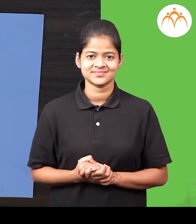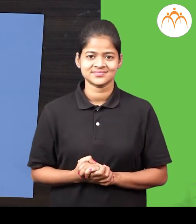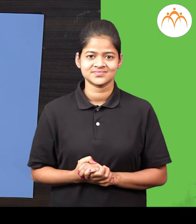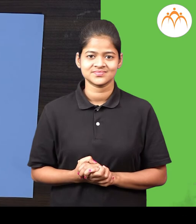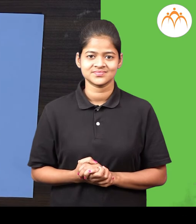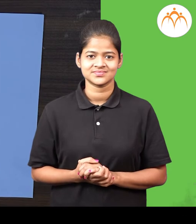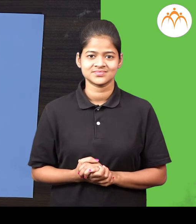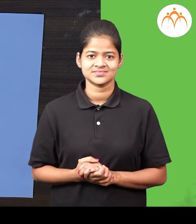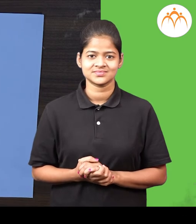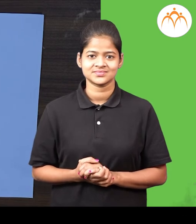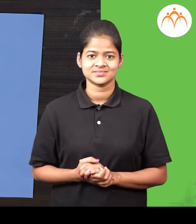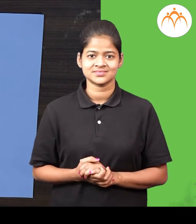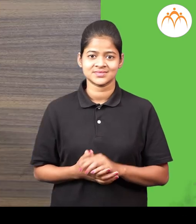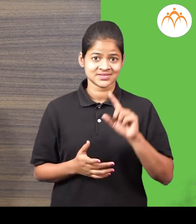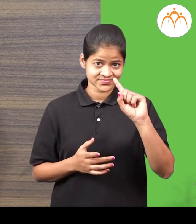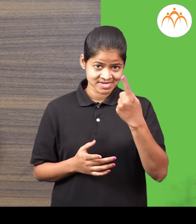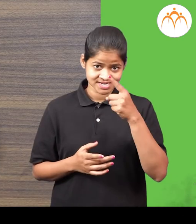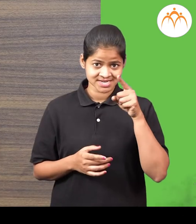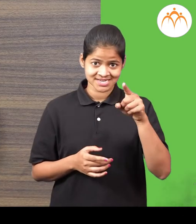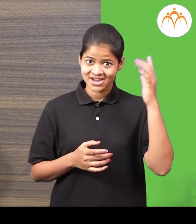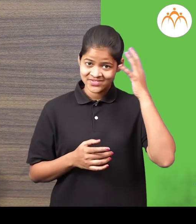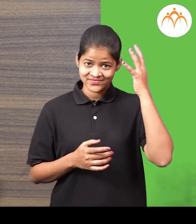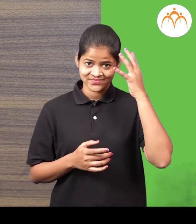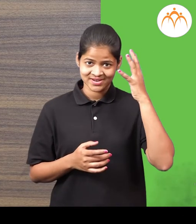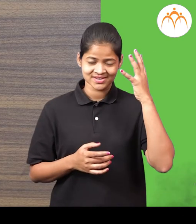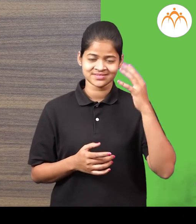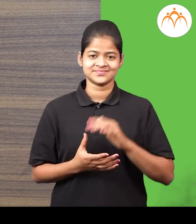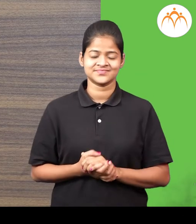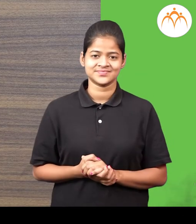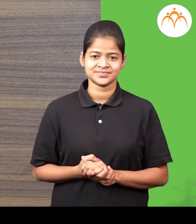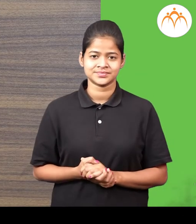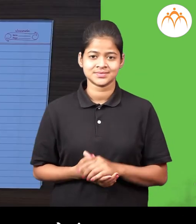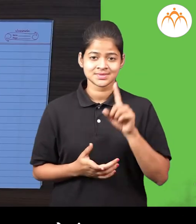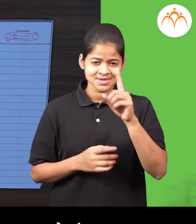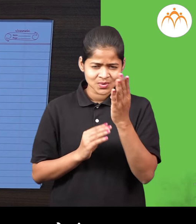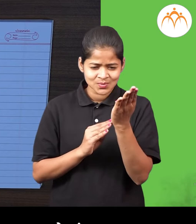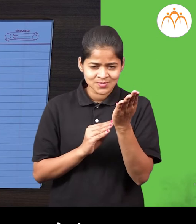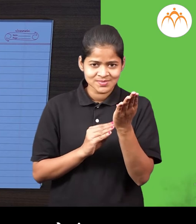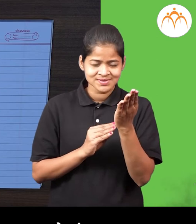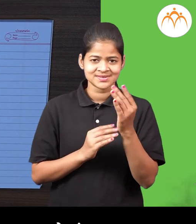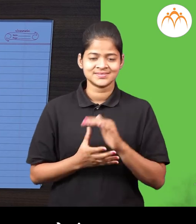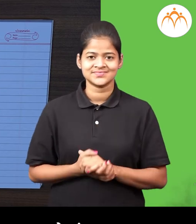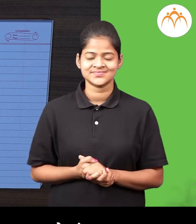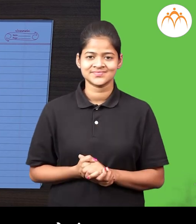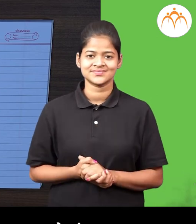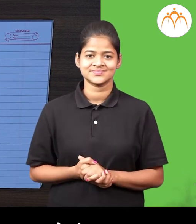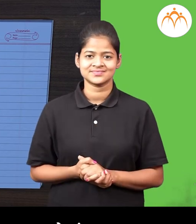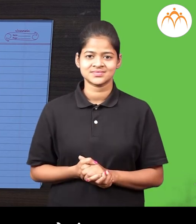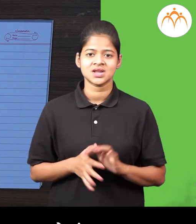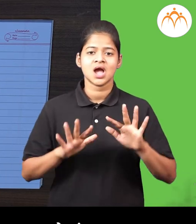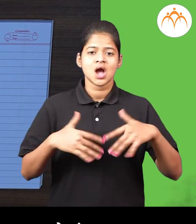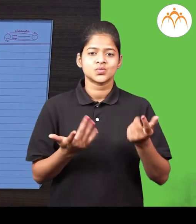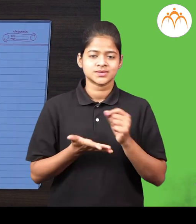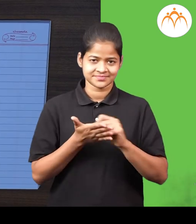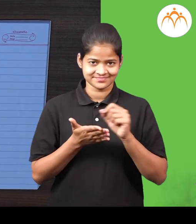एक सूरिय हे एक पान आता मी तुम्हाला अंकल एखन दाखा होते हाँ?